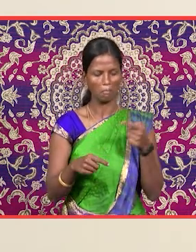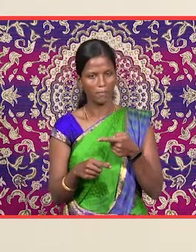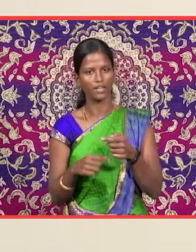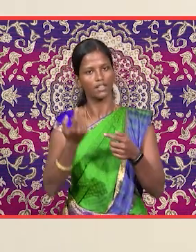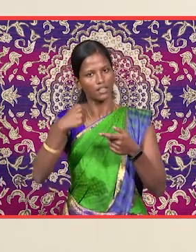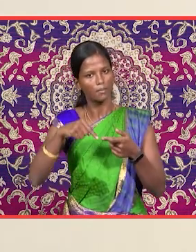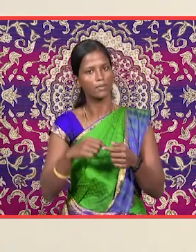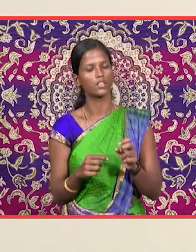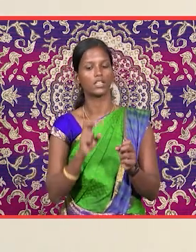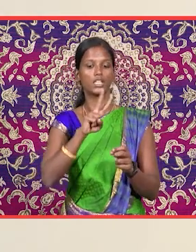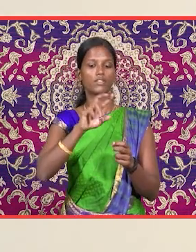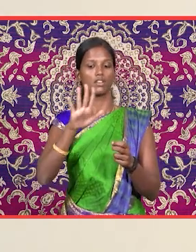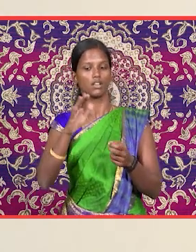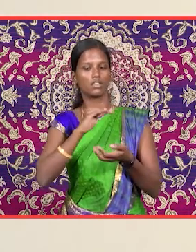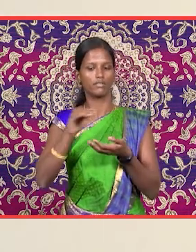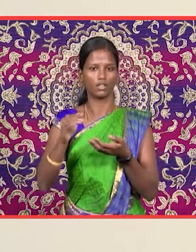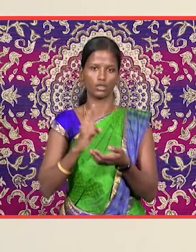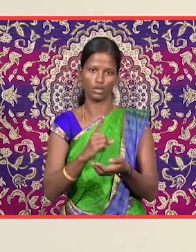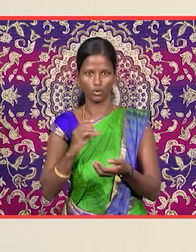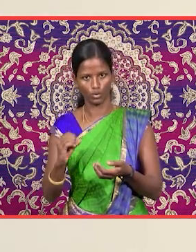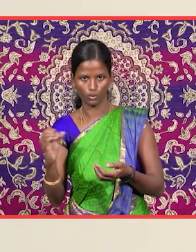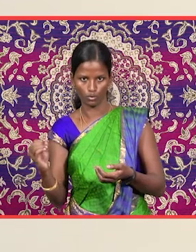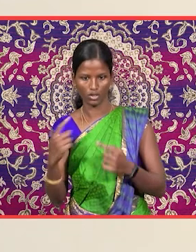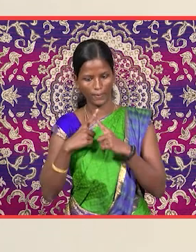மைனஸ் 25% நமக்கு தெரியும்,